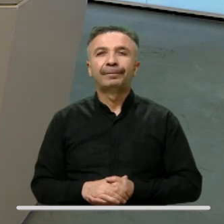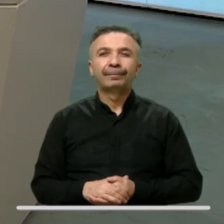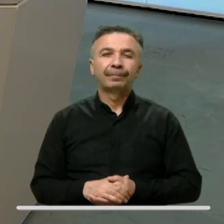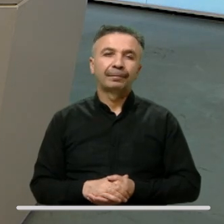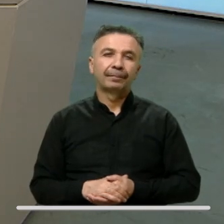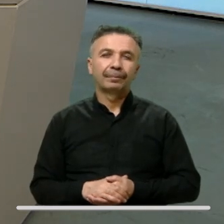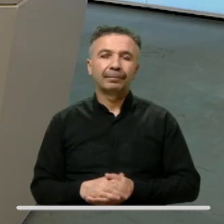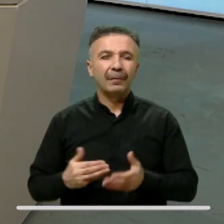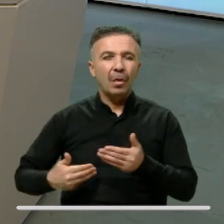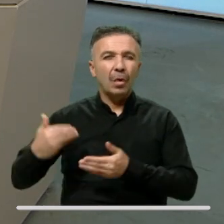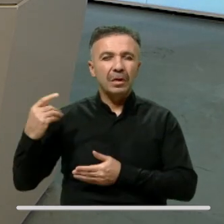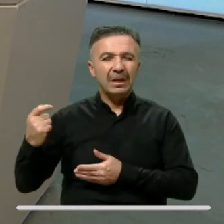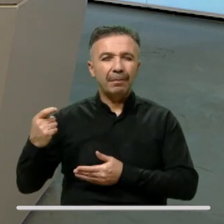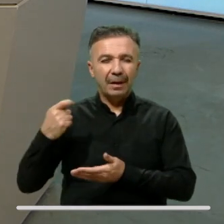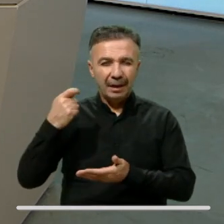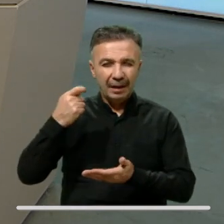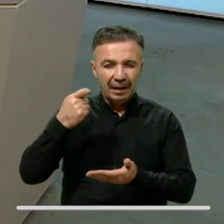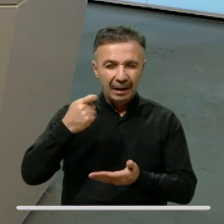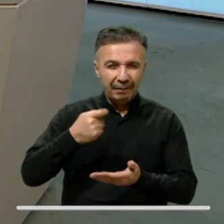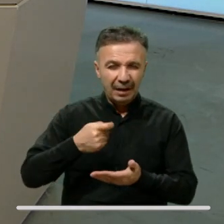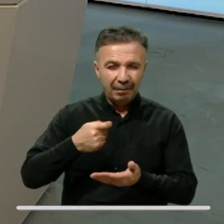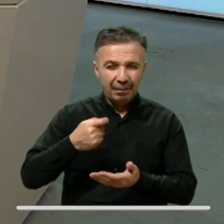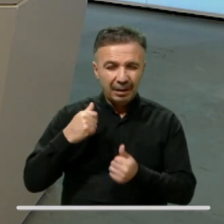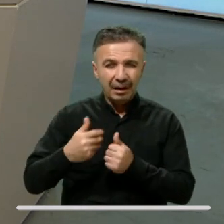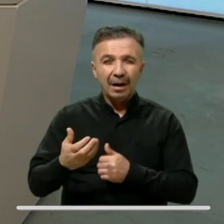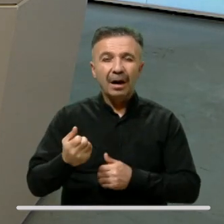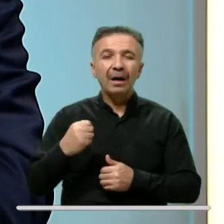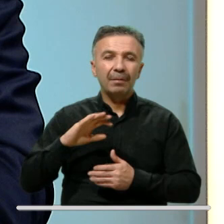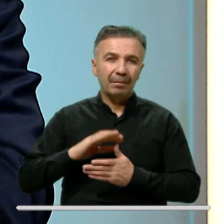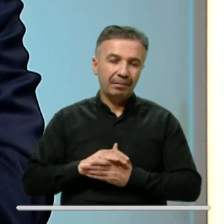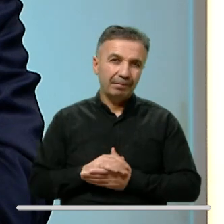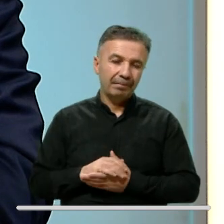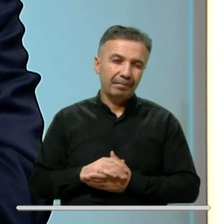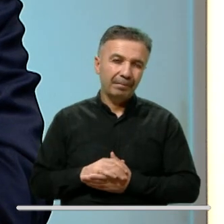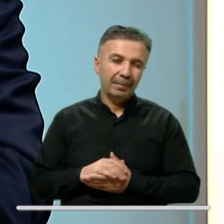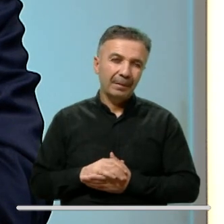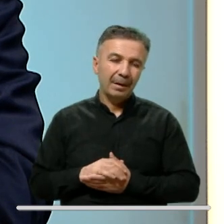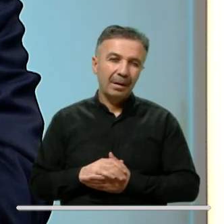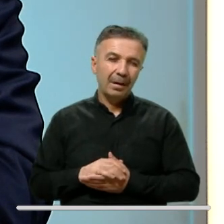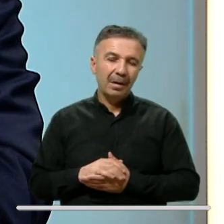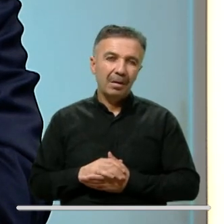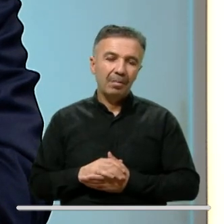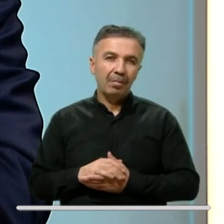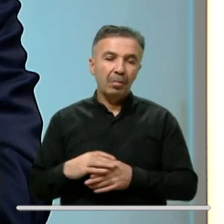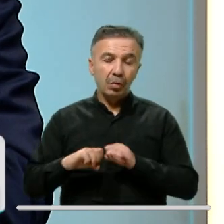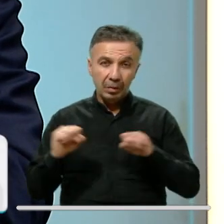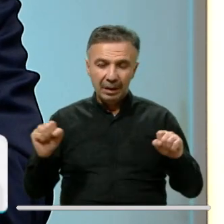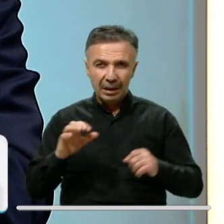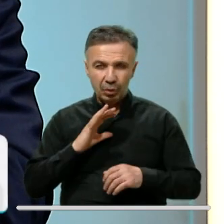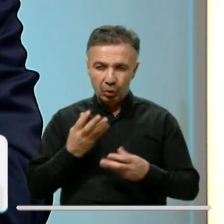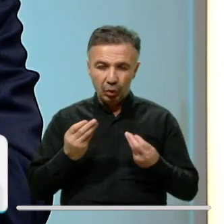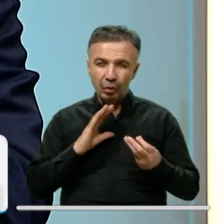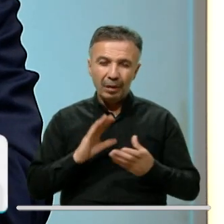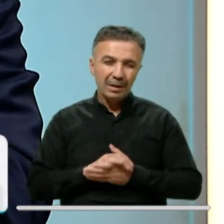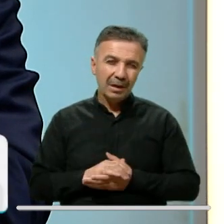Kaporayı geri vermemiş. Vermek istemiyor. Beyefendinin zararı burada kapora kadar ise veya ondan daha fazla ise